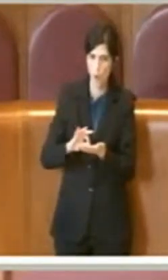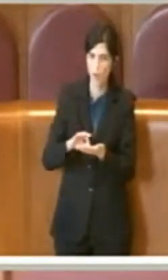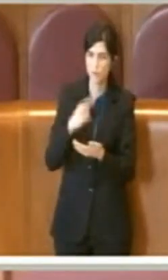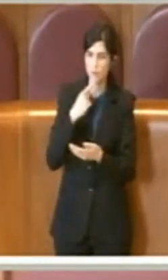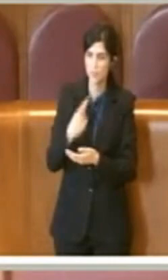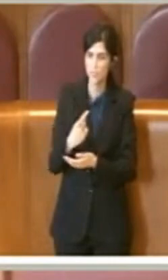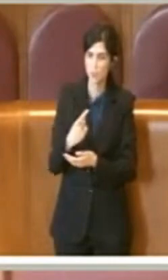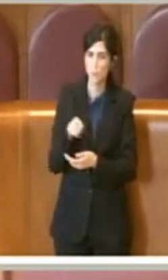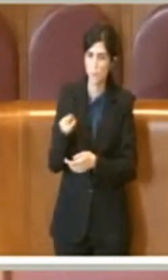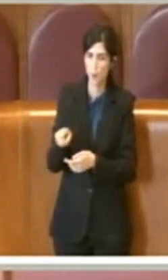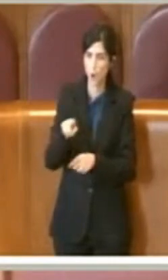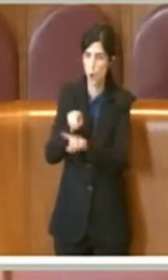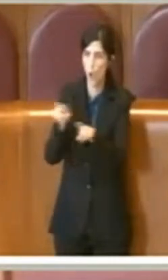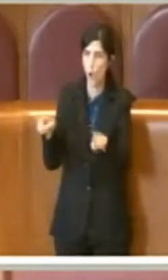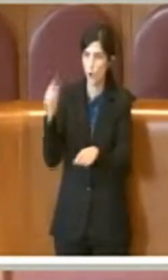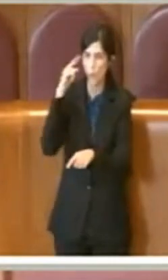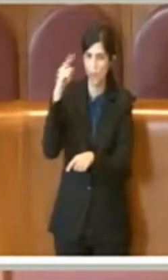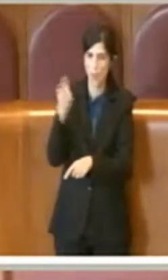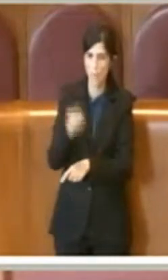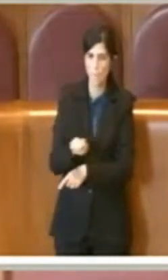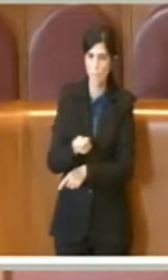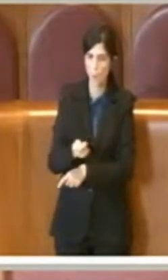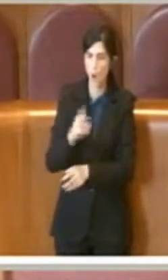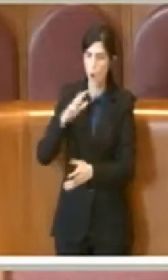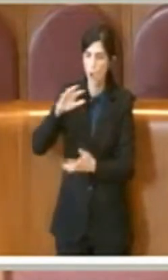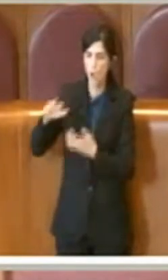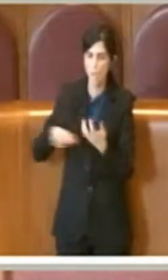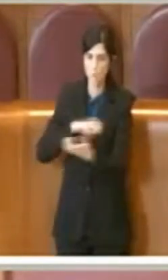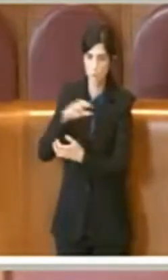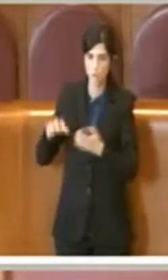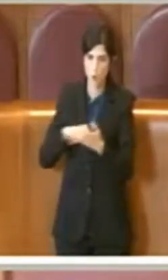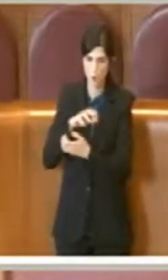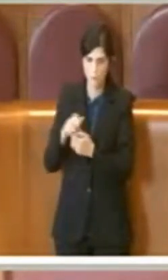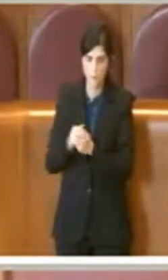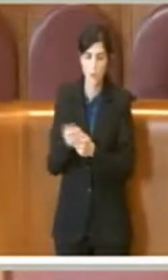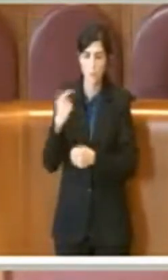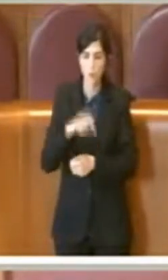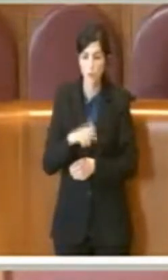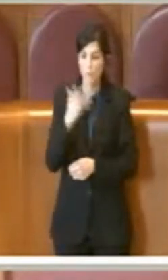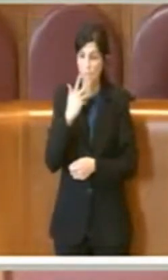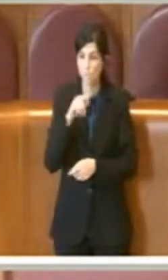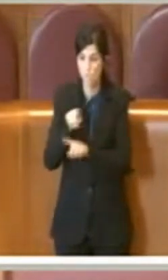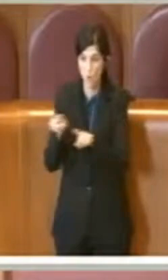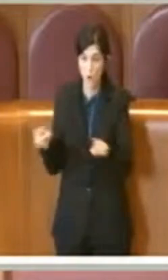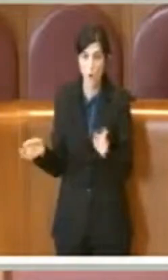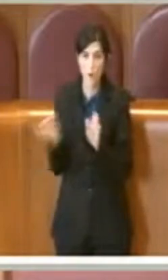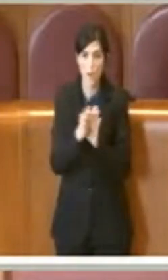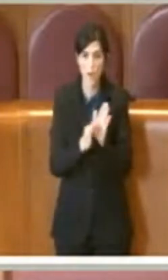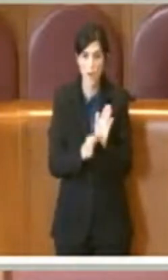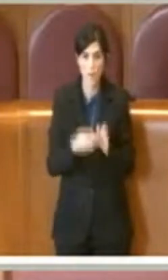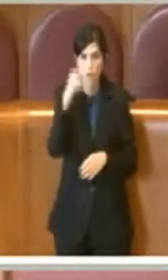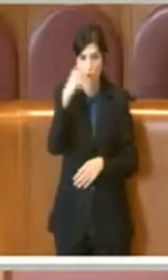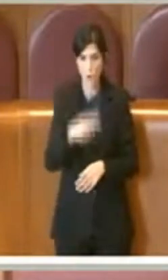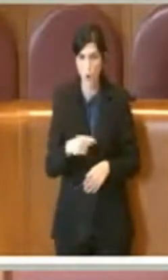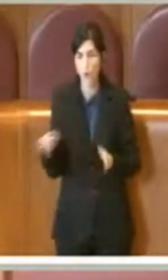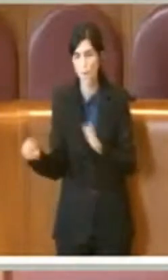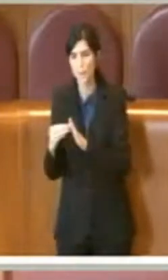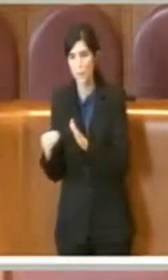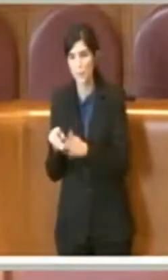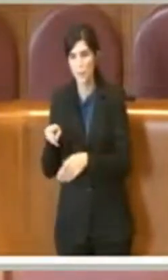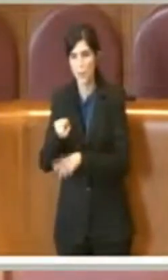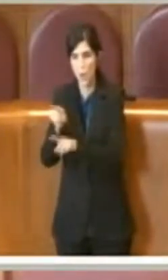confuse perché vorrebbero con gli ordini del giorno ma anche con gli emendamenti che hanno proposto che poi